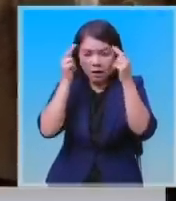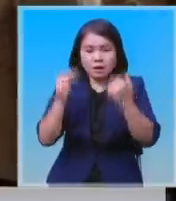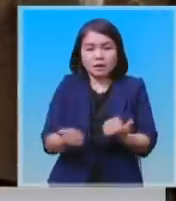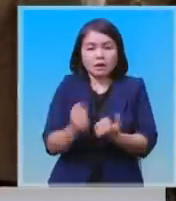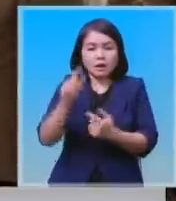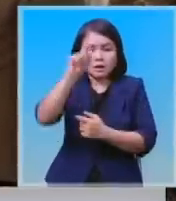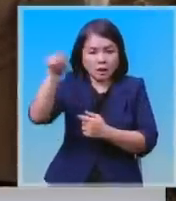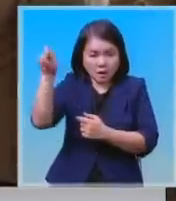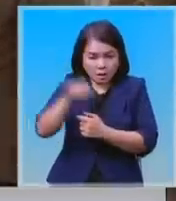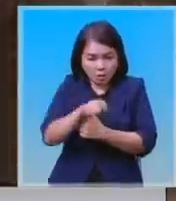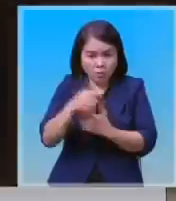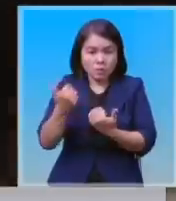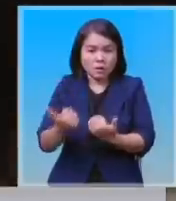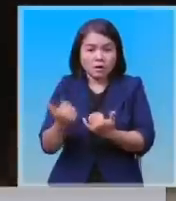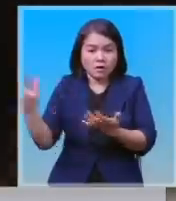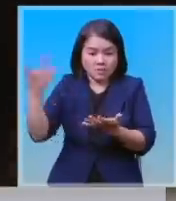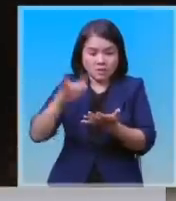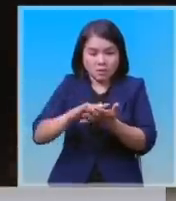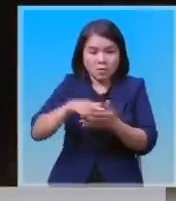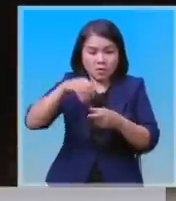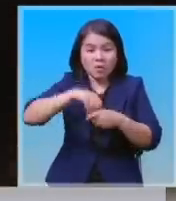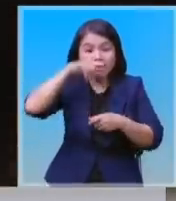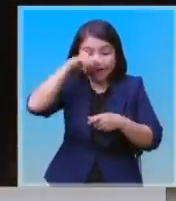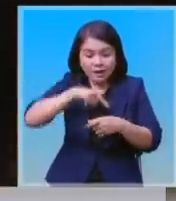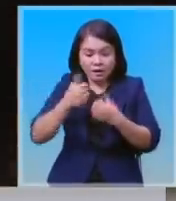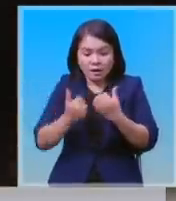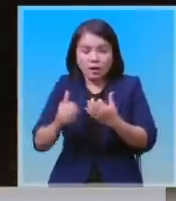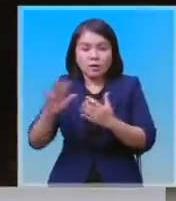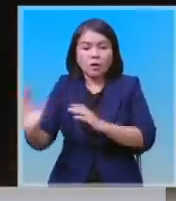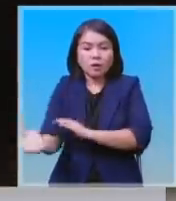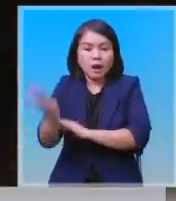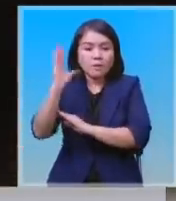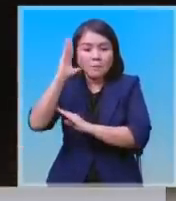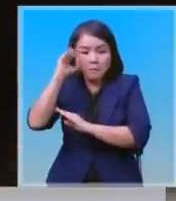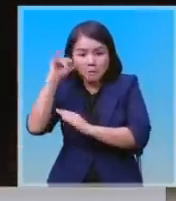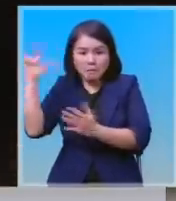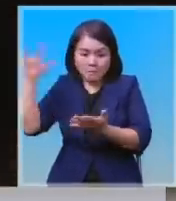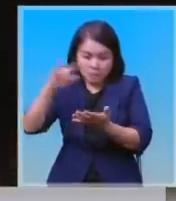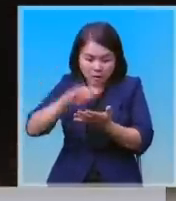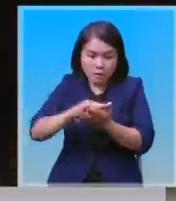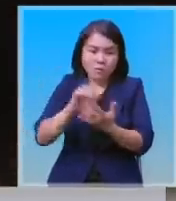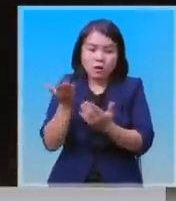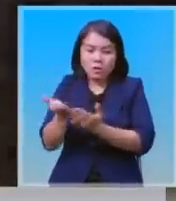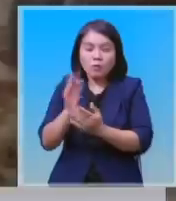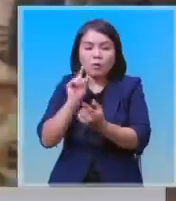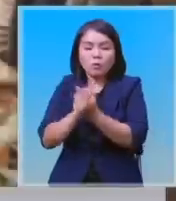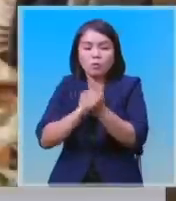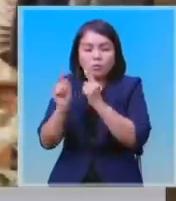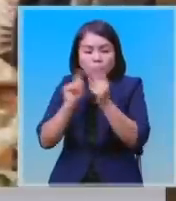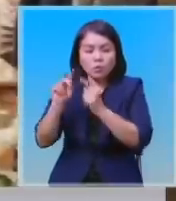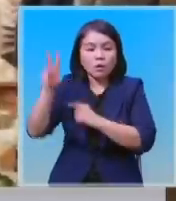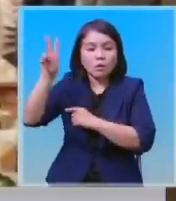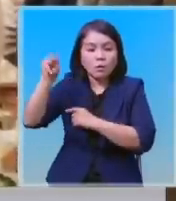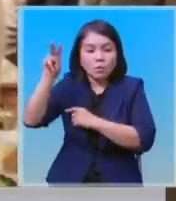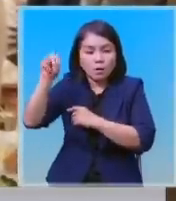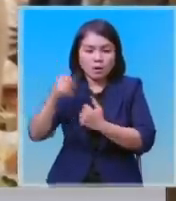ซึ่งเมื่อช่วงเช้าที่ผ่านมาบิดาของนางสาวราฮาฟได้เข้าพบกับกงสุลใหญ่ UNHCR เนื่องจากว่าขณะนี้คุณพ่อบอกว่าเป็น